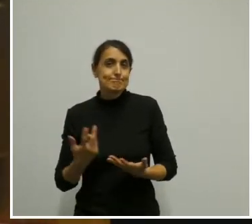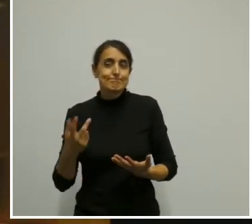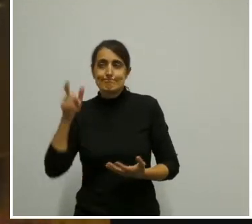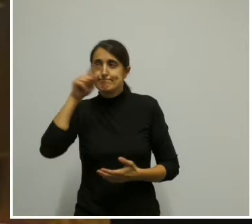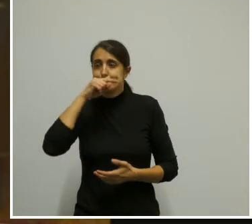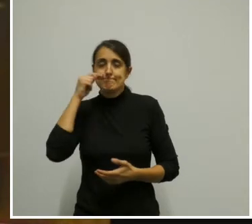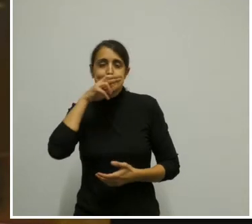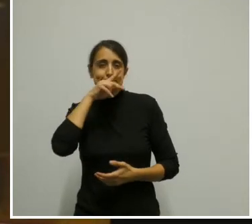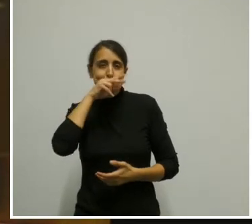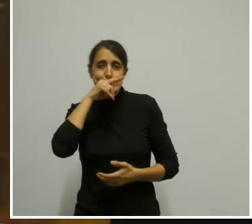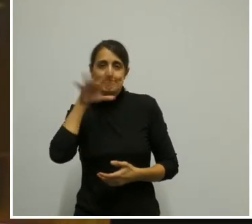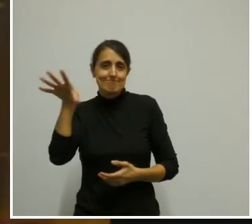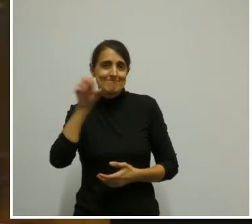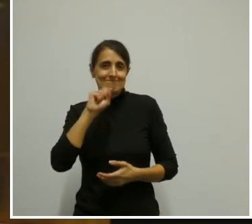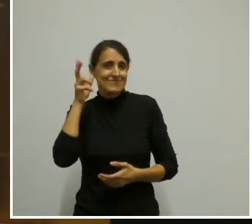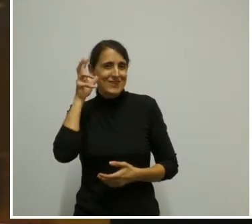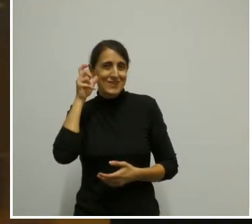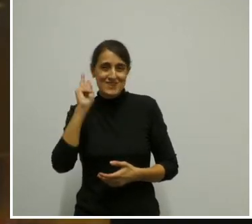Sempre hi ha hagut.